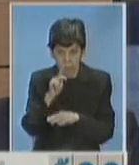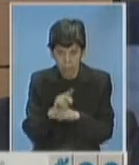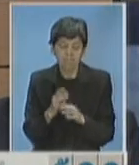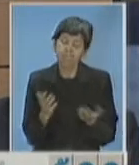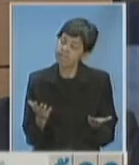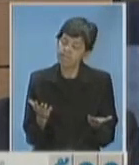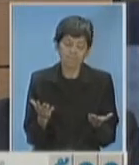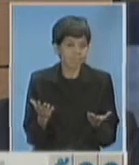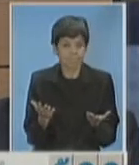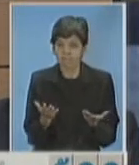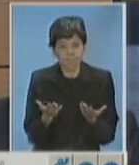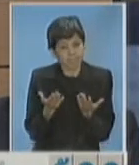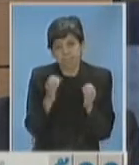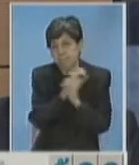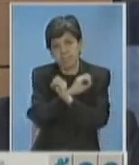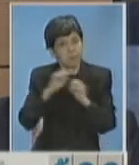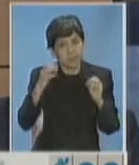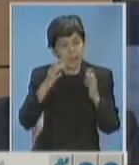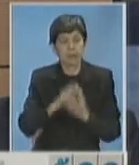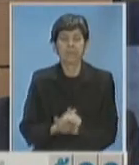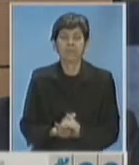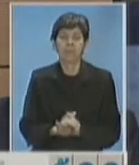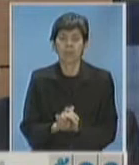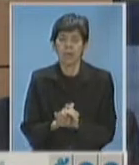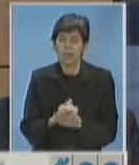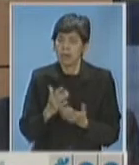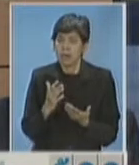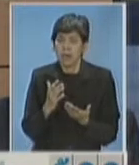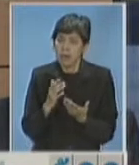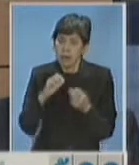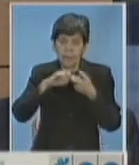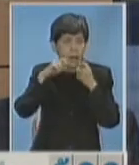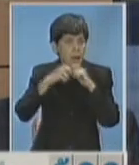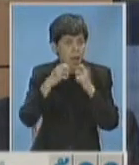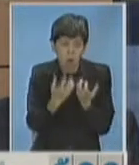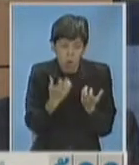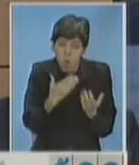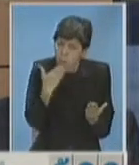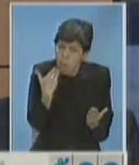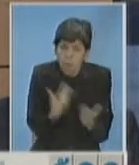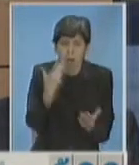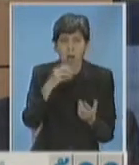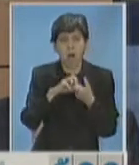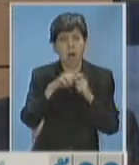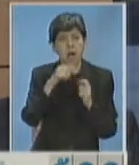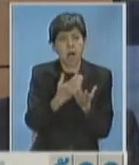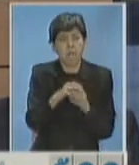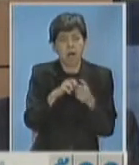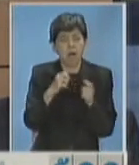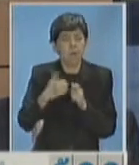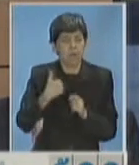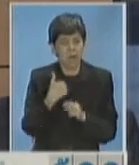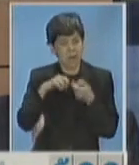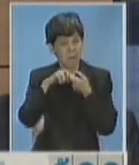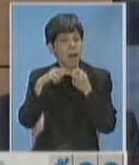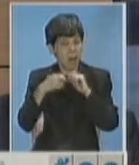ยครับไม่มีเลยครับแม้กระทั่งปัญหาของแพงซึ่งจริงๆแล้วเป็น